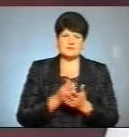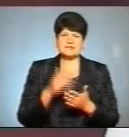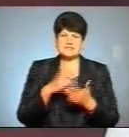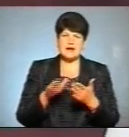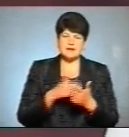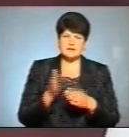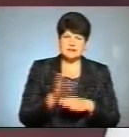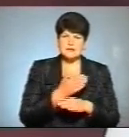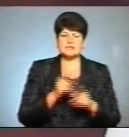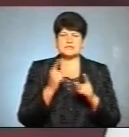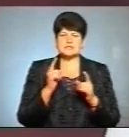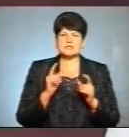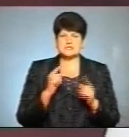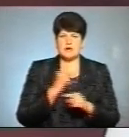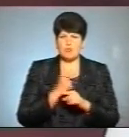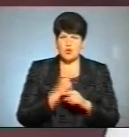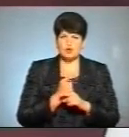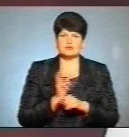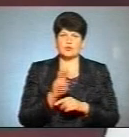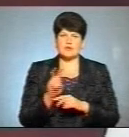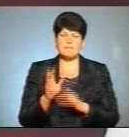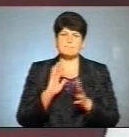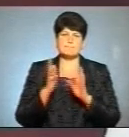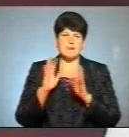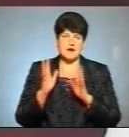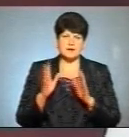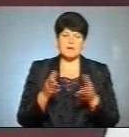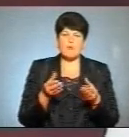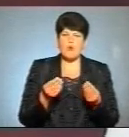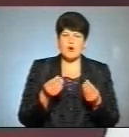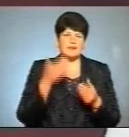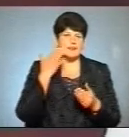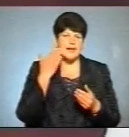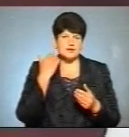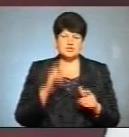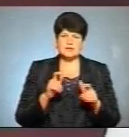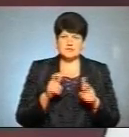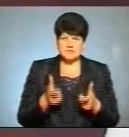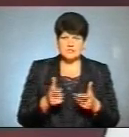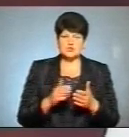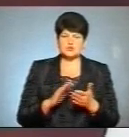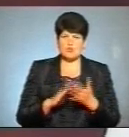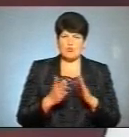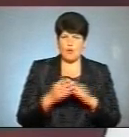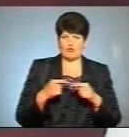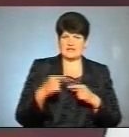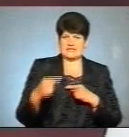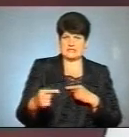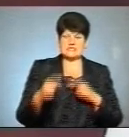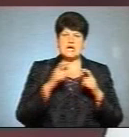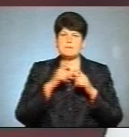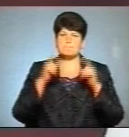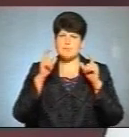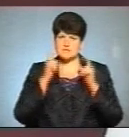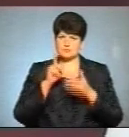з відвідування парків та скверів, пом'якшили карантин з умовою дотримання вимог соціального дистанціювання, маскового